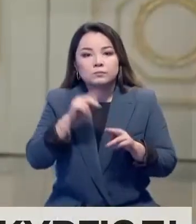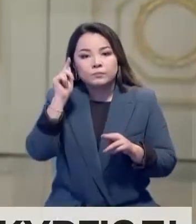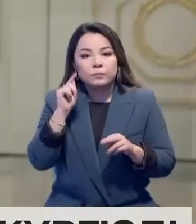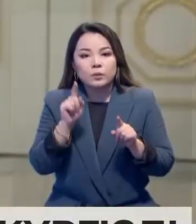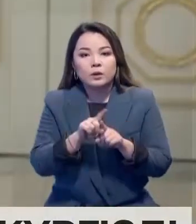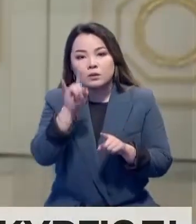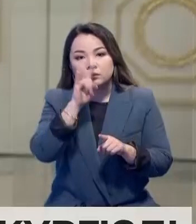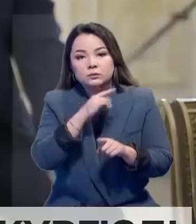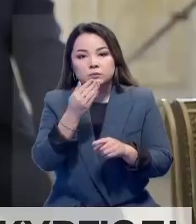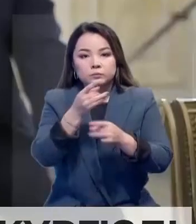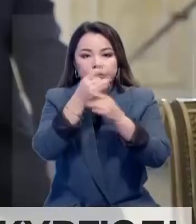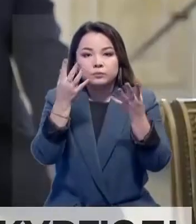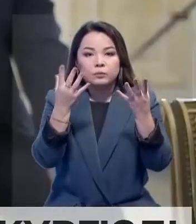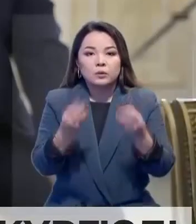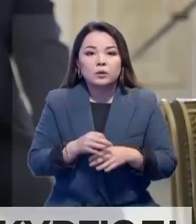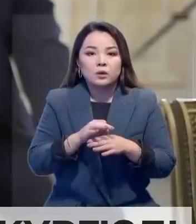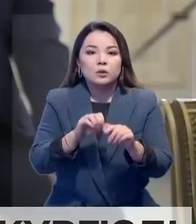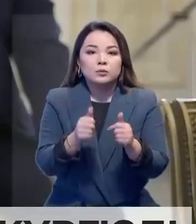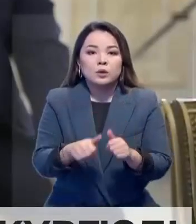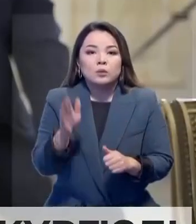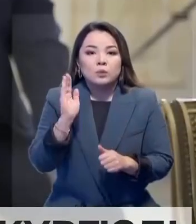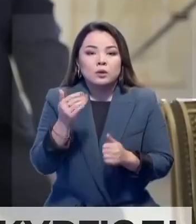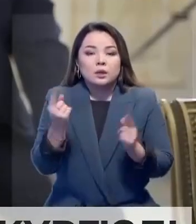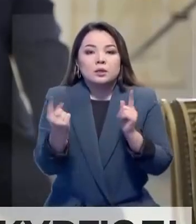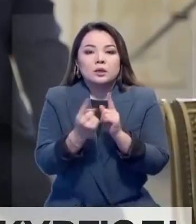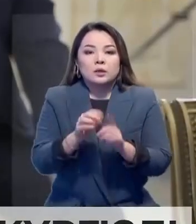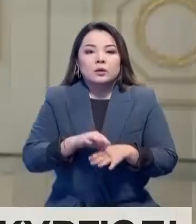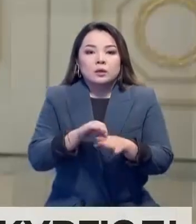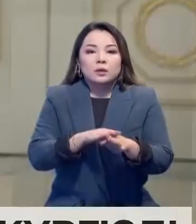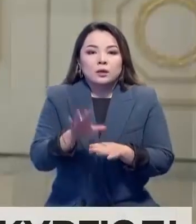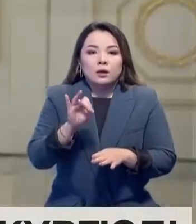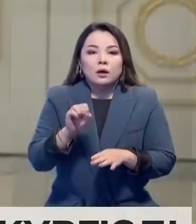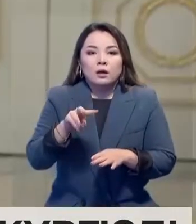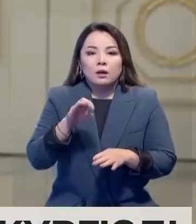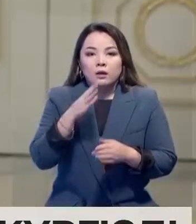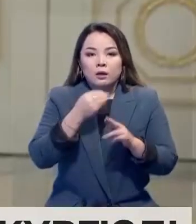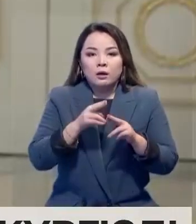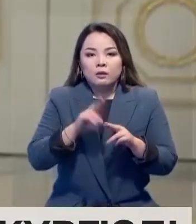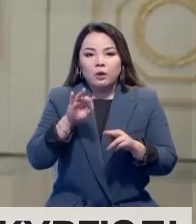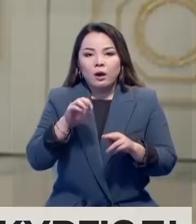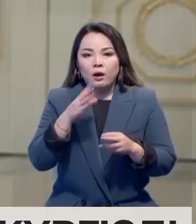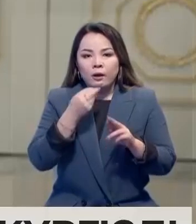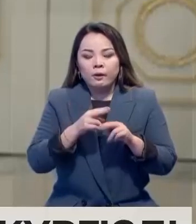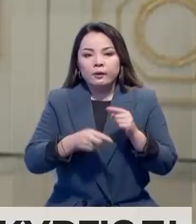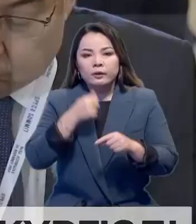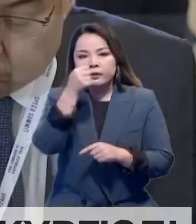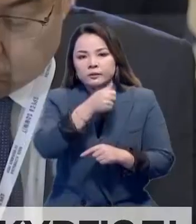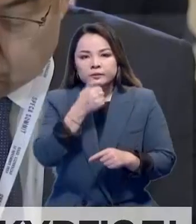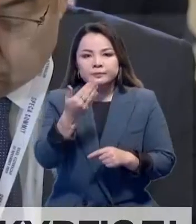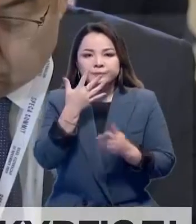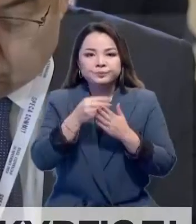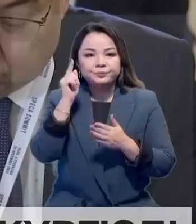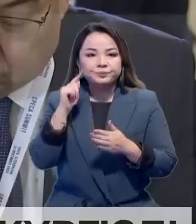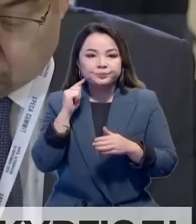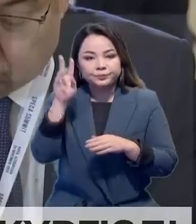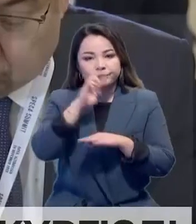Әзірбайжанда Қазақстанның мәдениет күндері ұйымдастырылмақ. Кездесу соңында Ильхам Әлиев Қасым Жомарт Тоқаевты келесі жылы